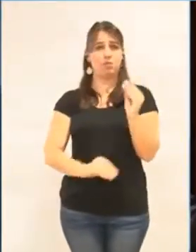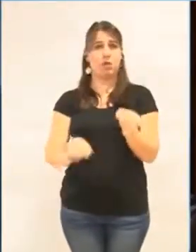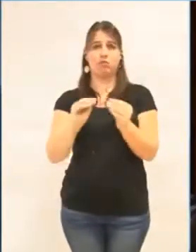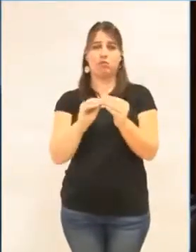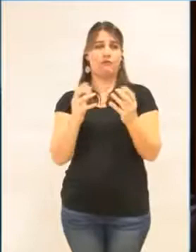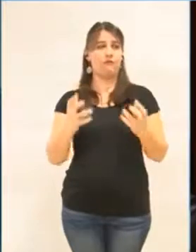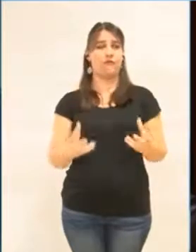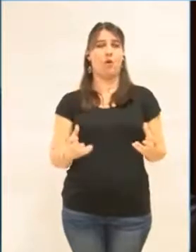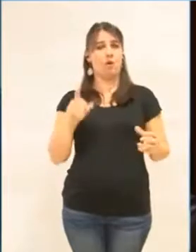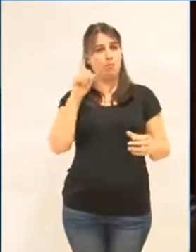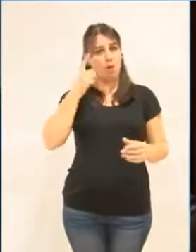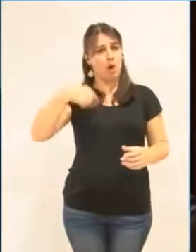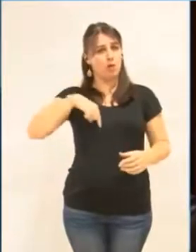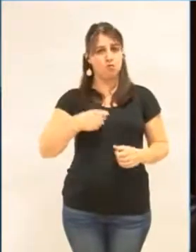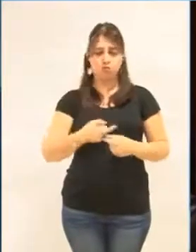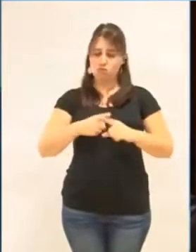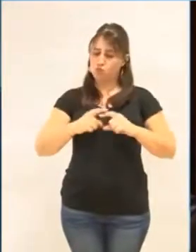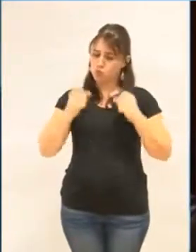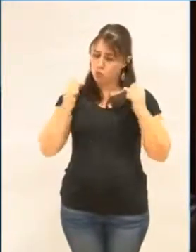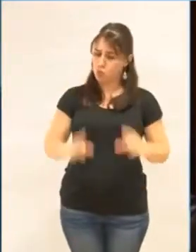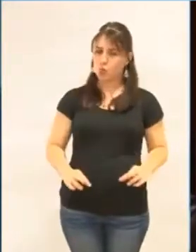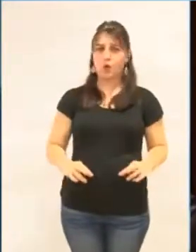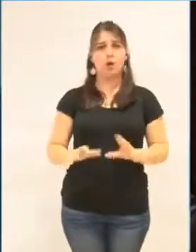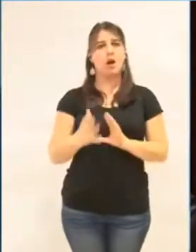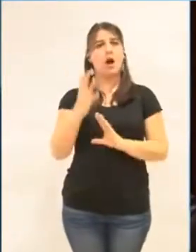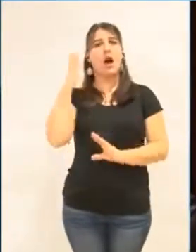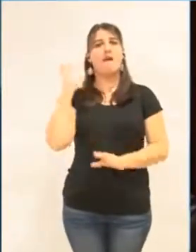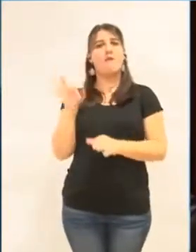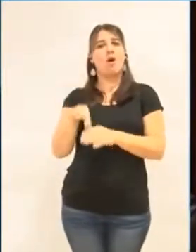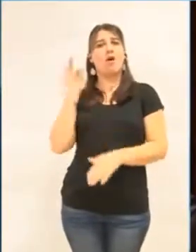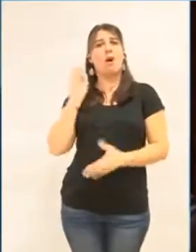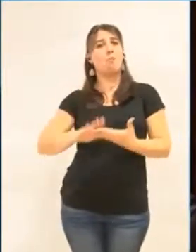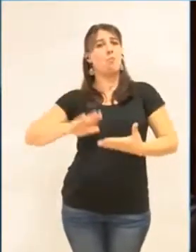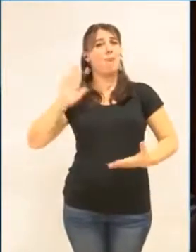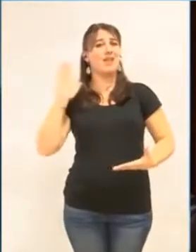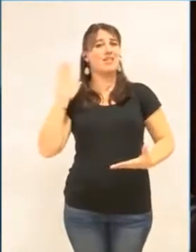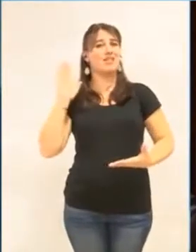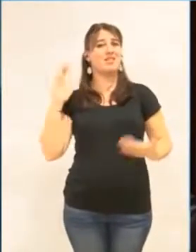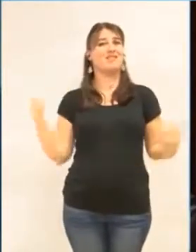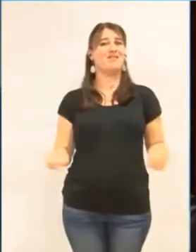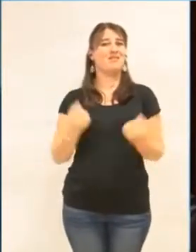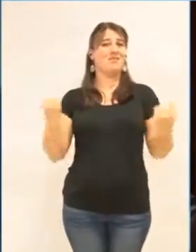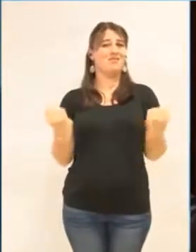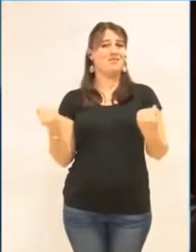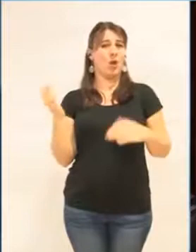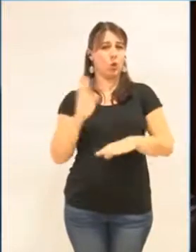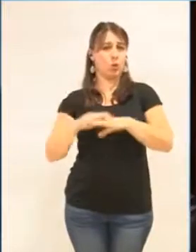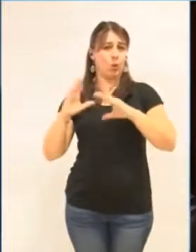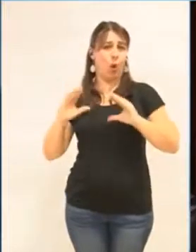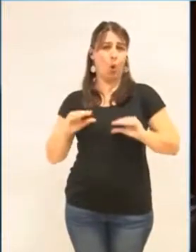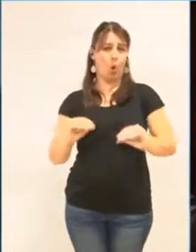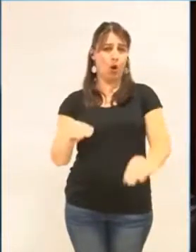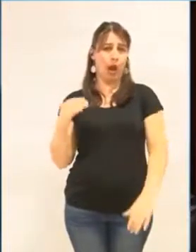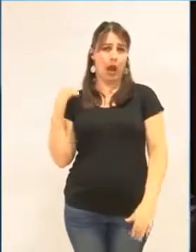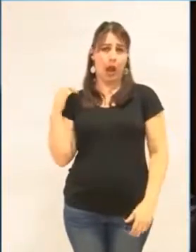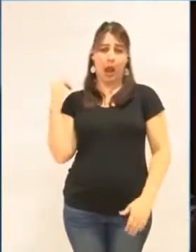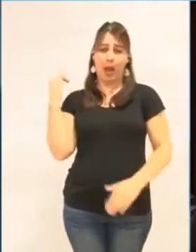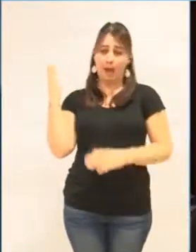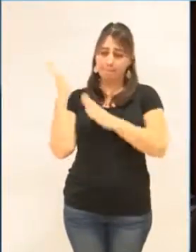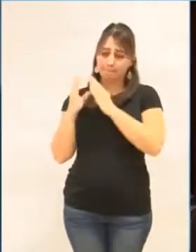tenons parce qu'il était inscrit dans vos promesses électorales et que vous ne l'avez pas mis en application. Et il nous